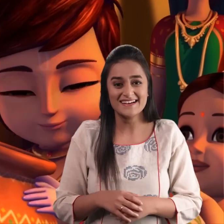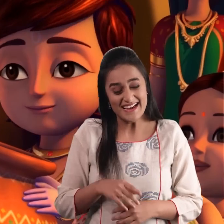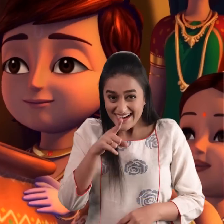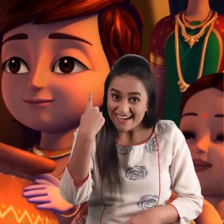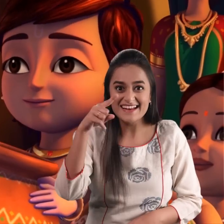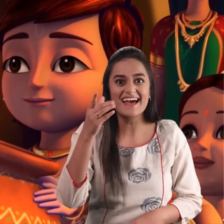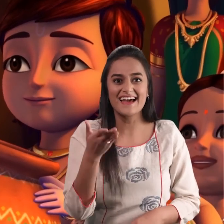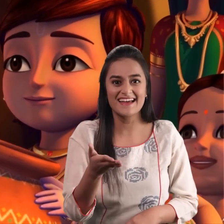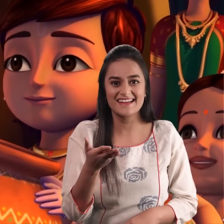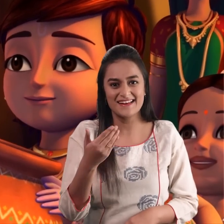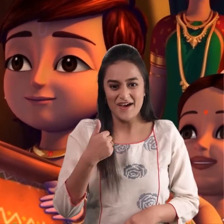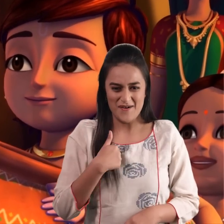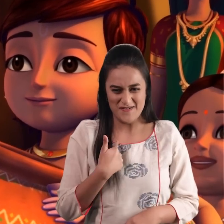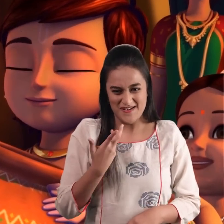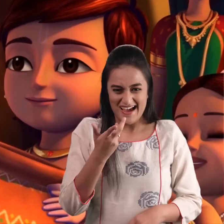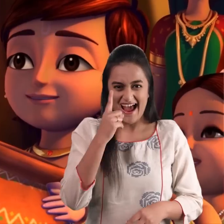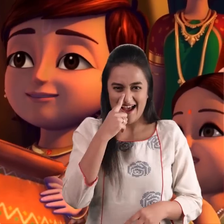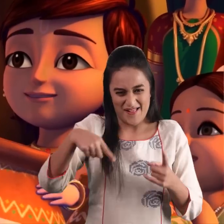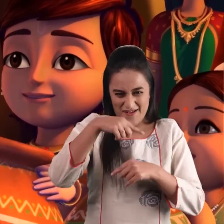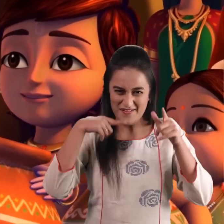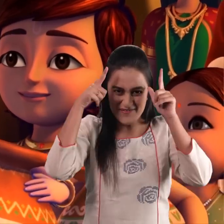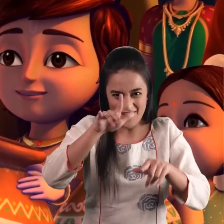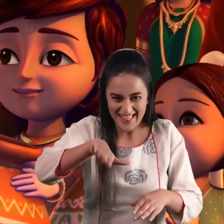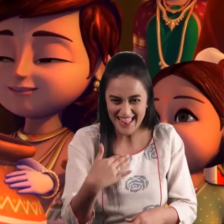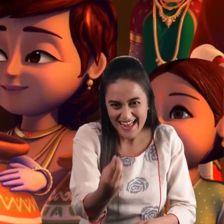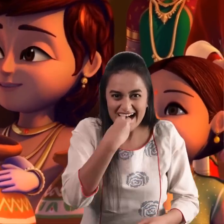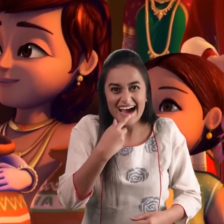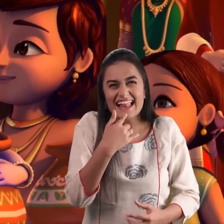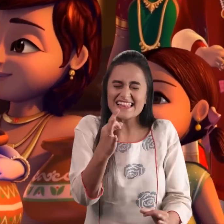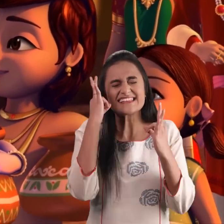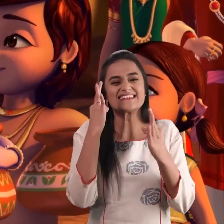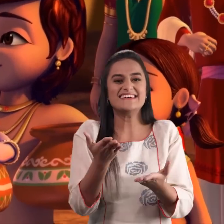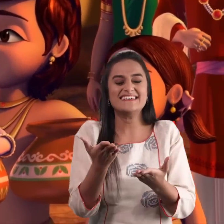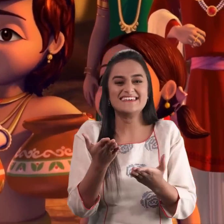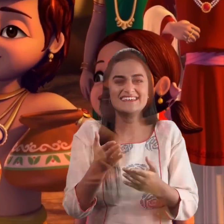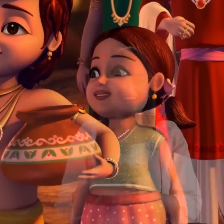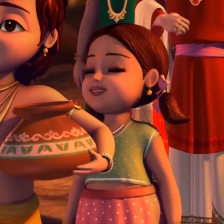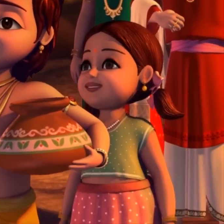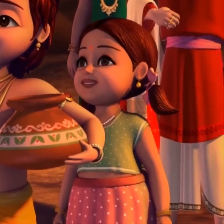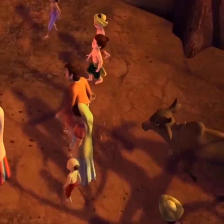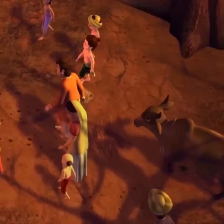सच्ची कर वसूली का माखन वाकई बहुत ही स्वादिष्ट है।